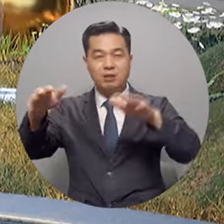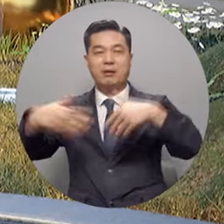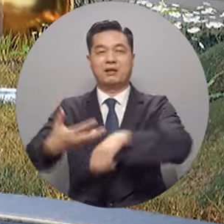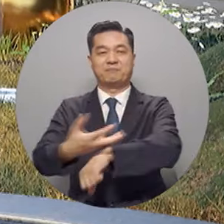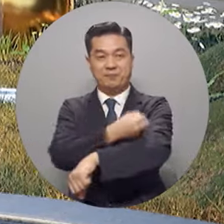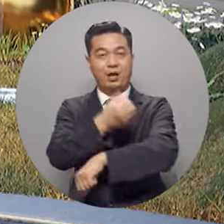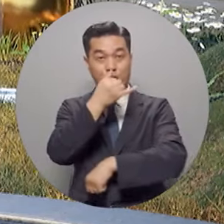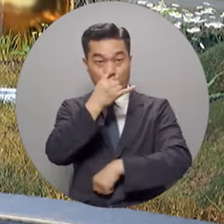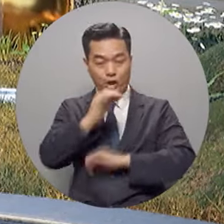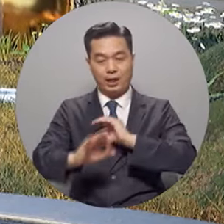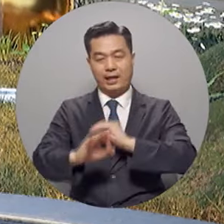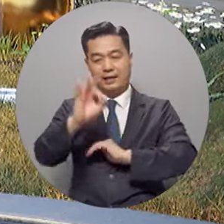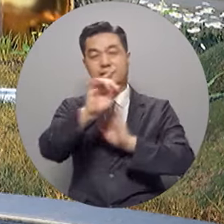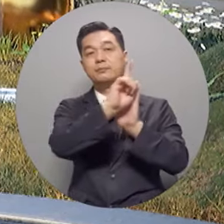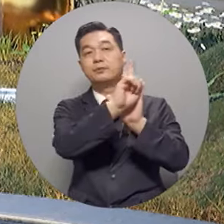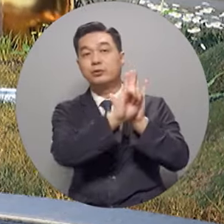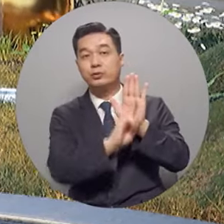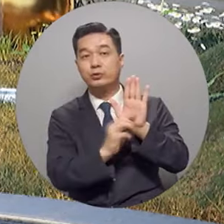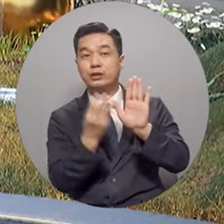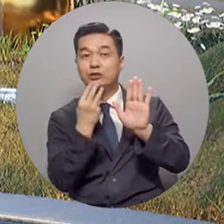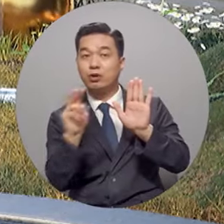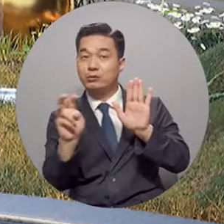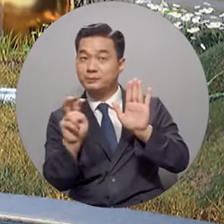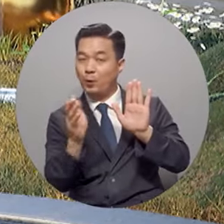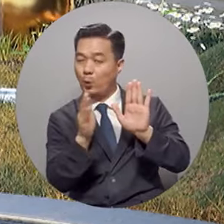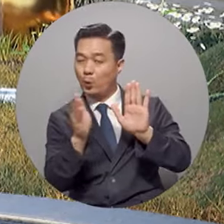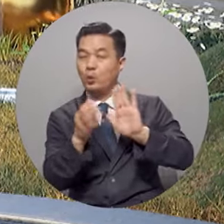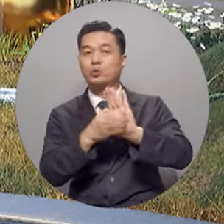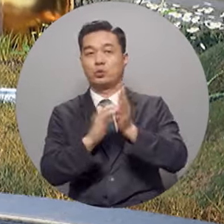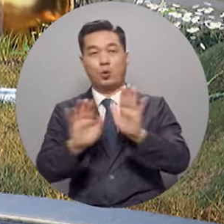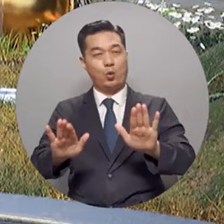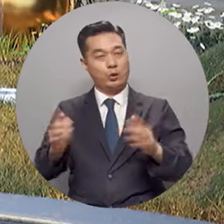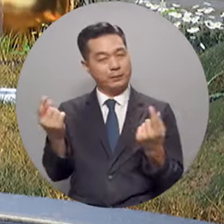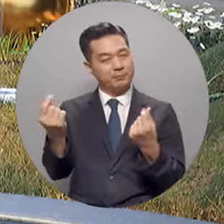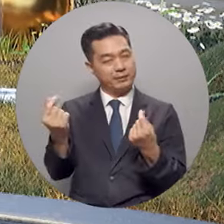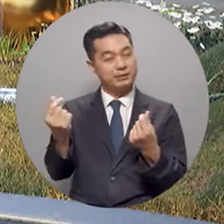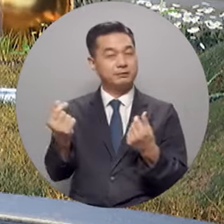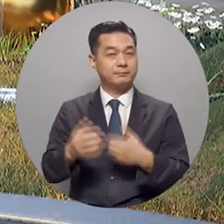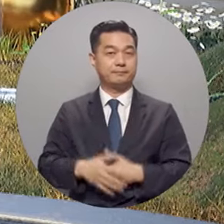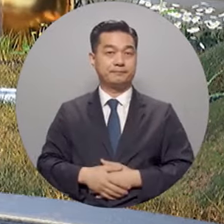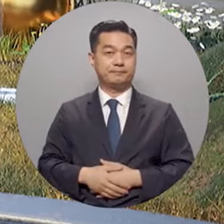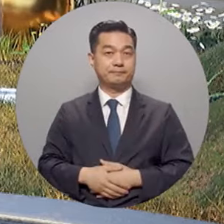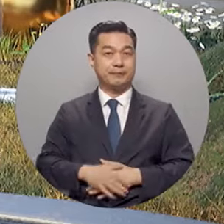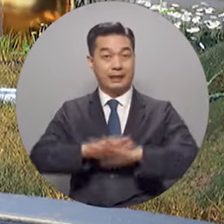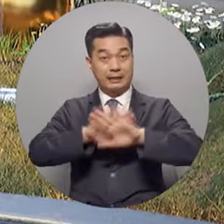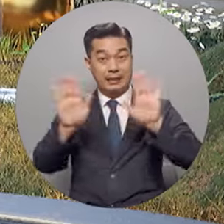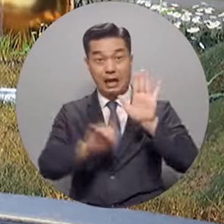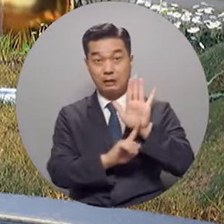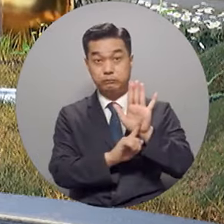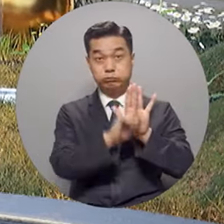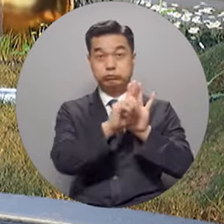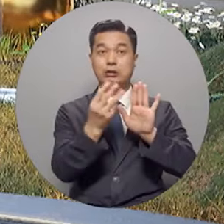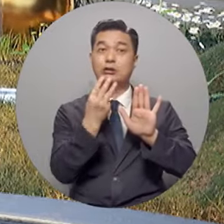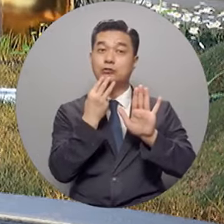불겠습니다. 아침 최저 기온은 서울이 20도 등으로 오늘과 비슷하겠는데요. 낮 최고 기온이